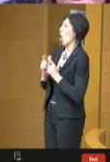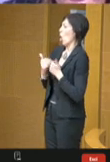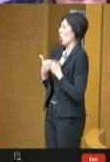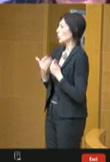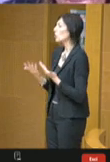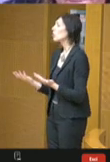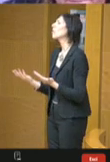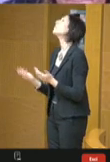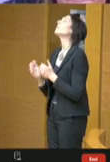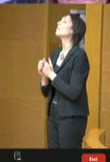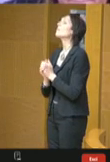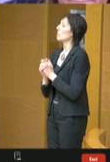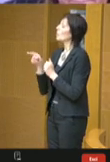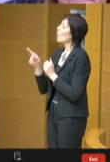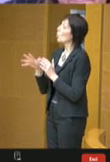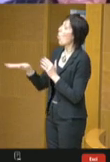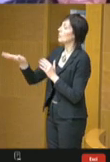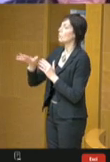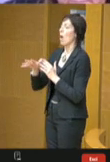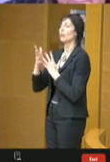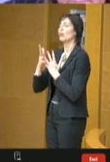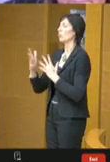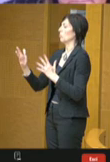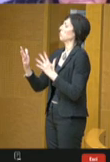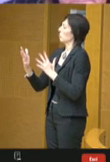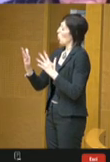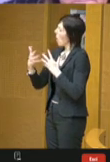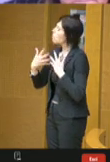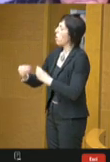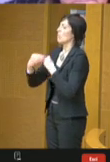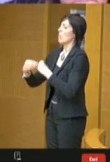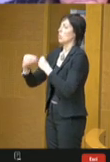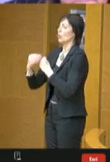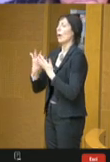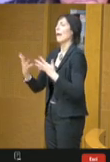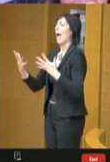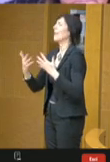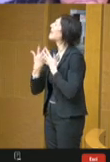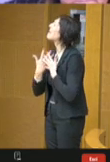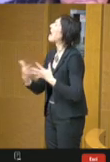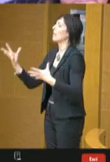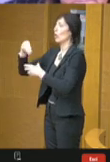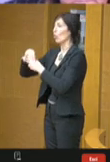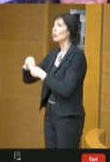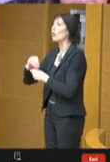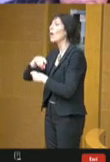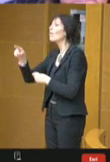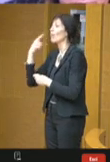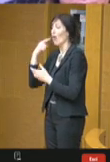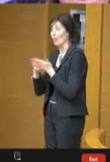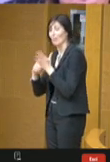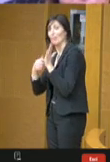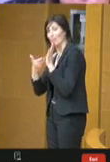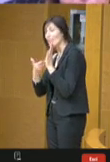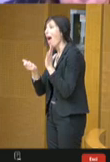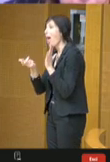uno spazio essenziale di forte partecipazione e di grande inclusione. E come avete visto, alcune proposte che